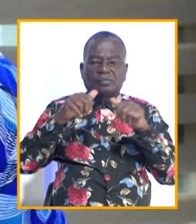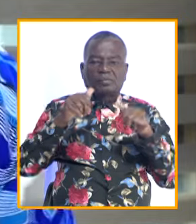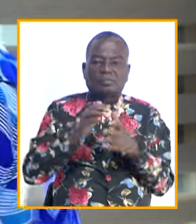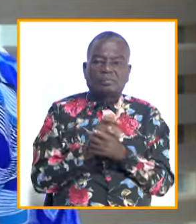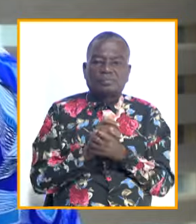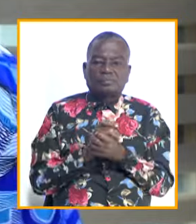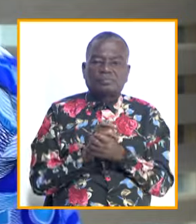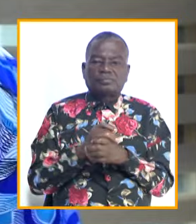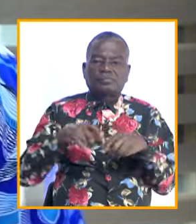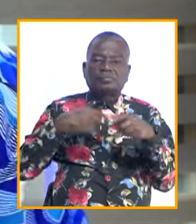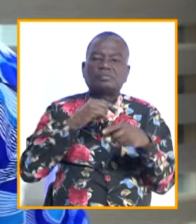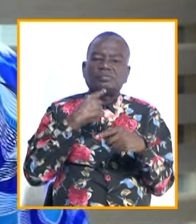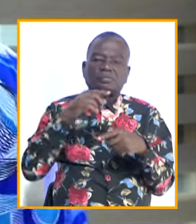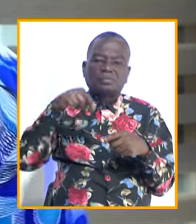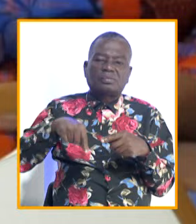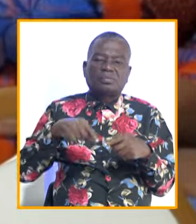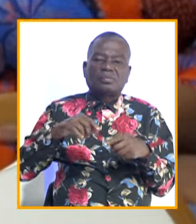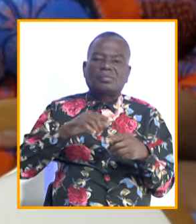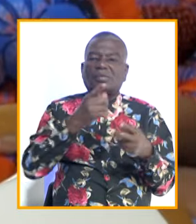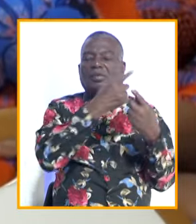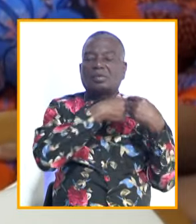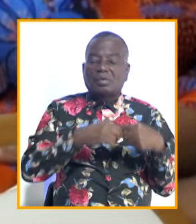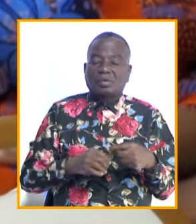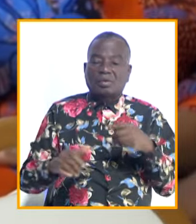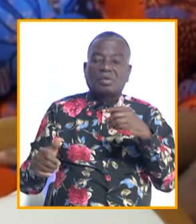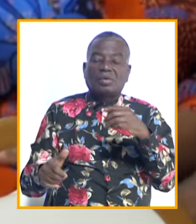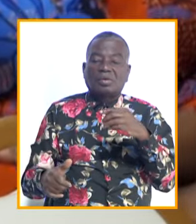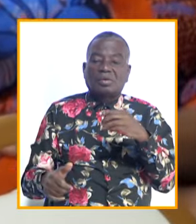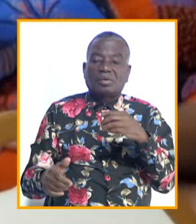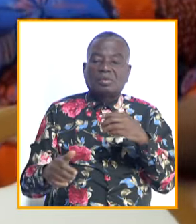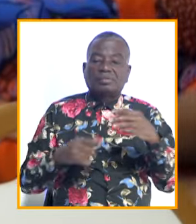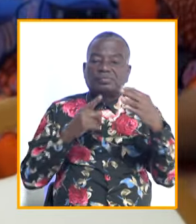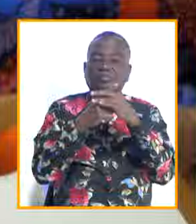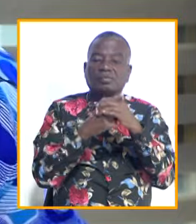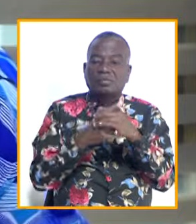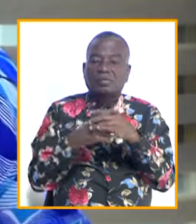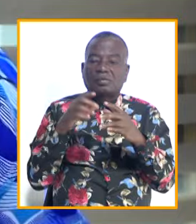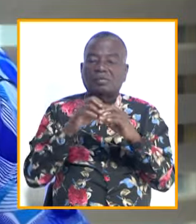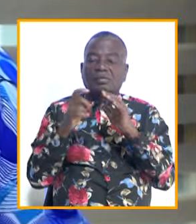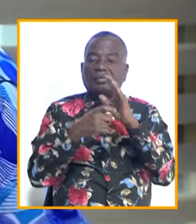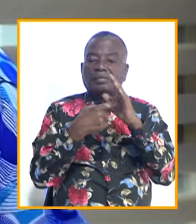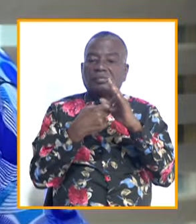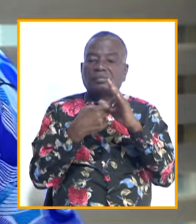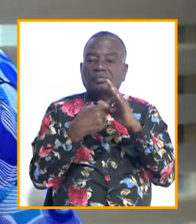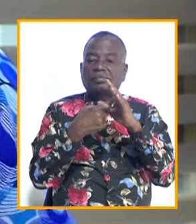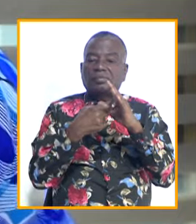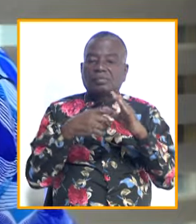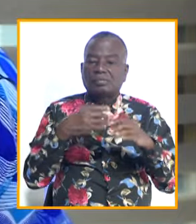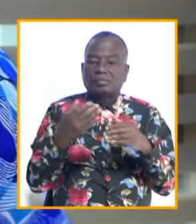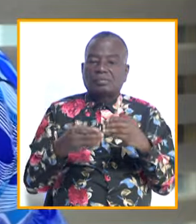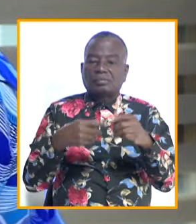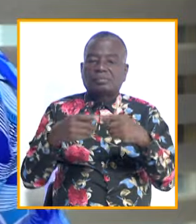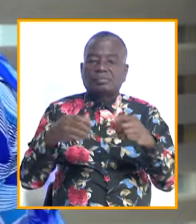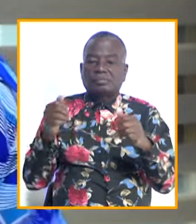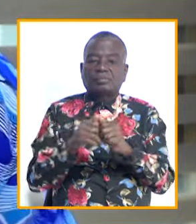ressourcer. On va dire que depuis l'avènement des cajous là, on est toujours parti avec son aide-mémoire là, il a